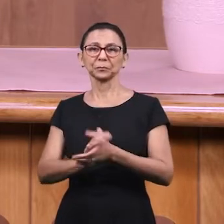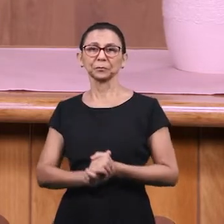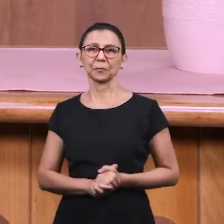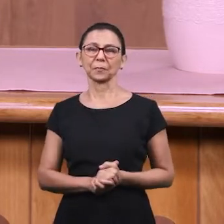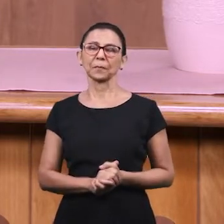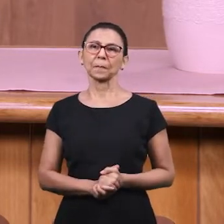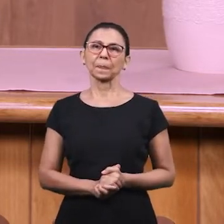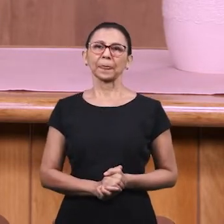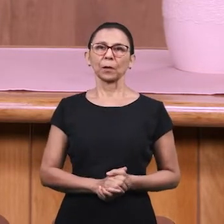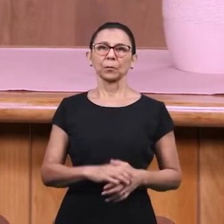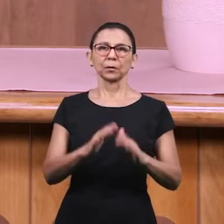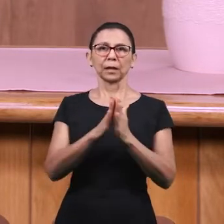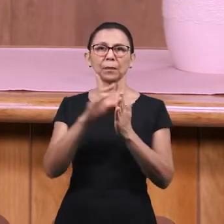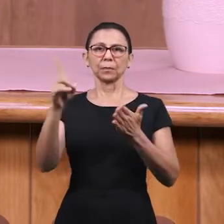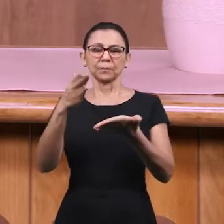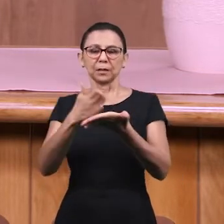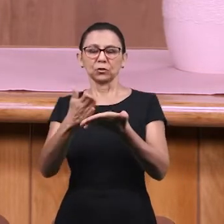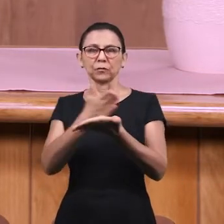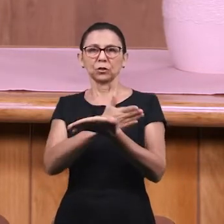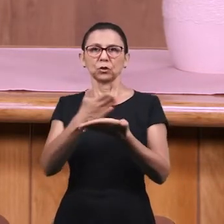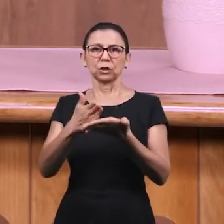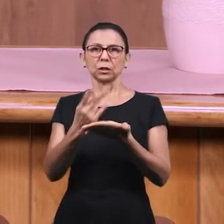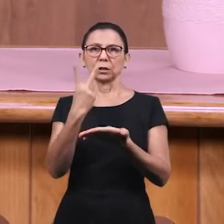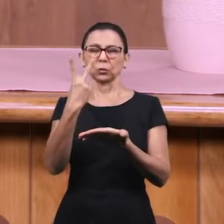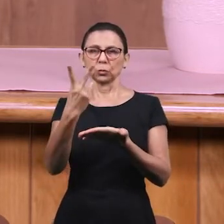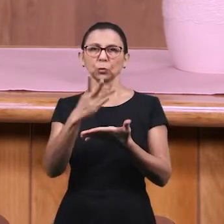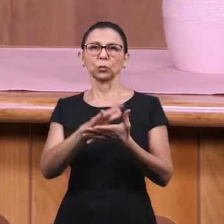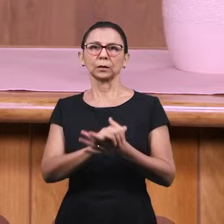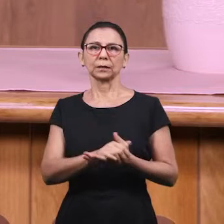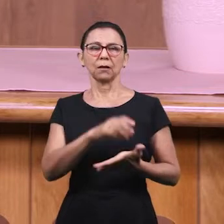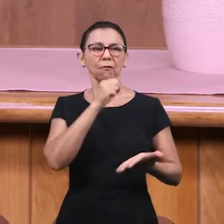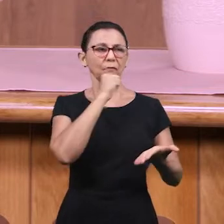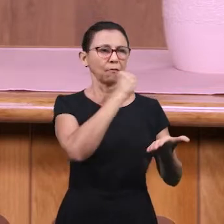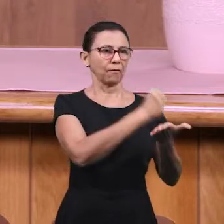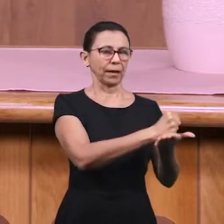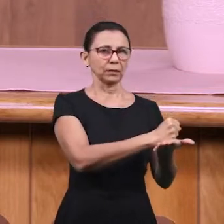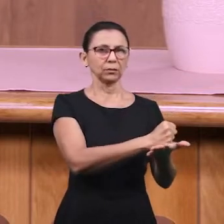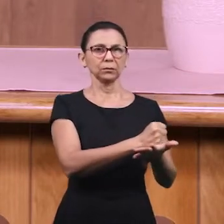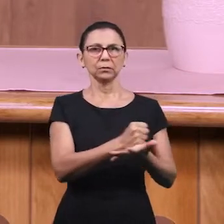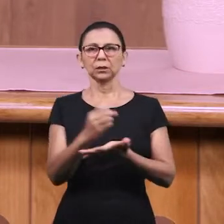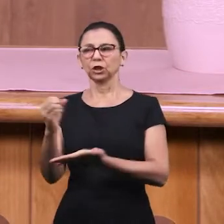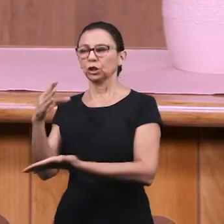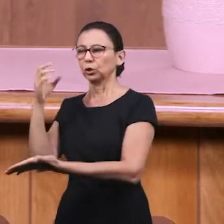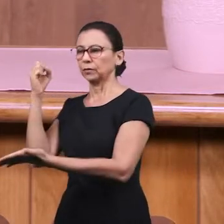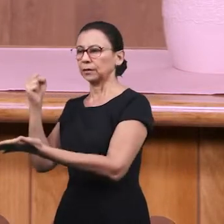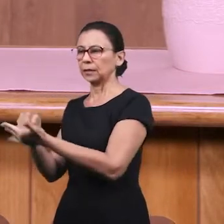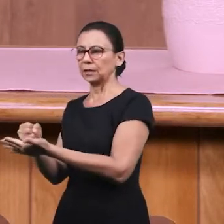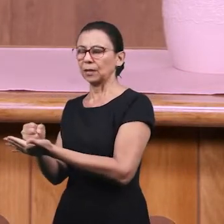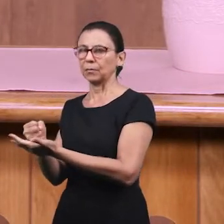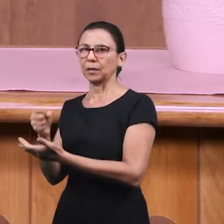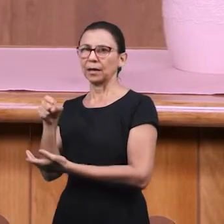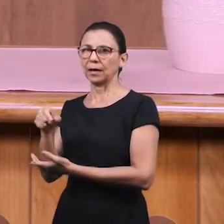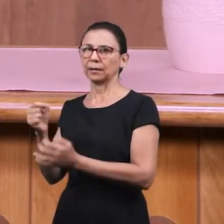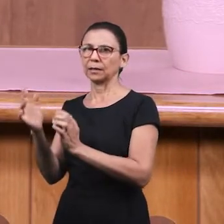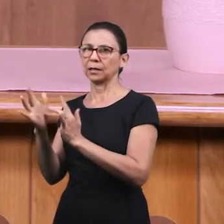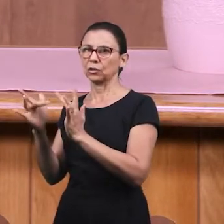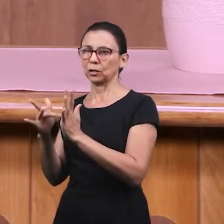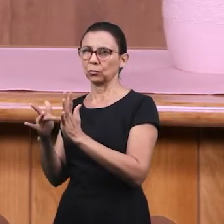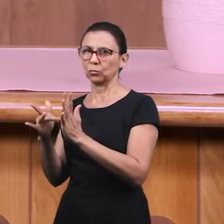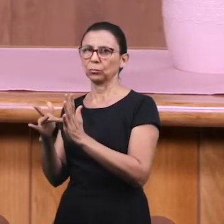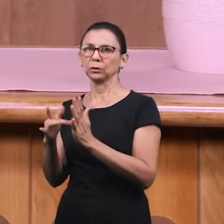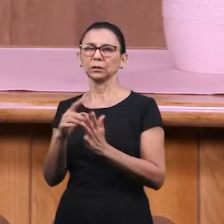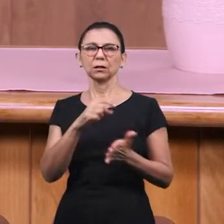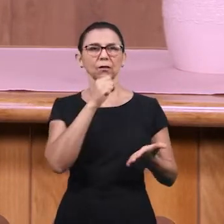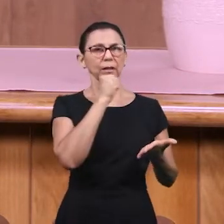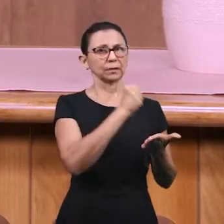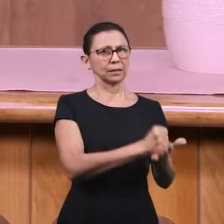тебя Ветхий Завет, прообраз Отца, потом Новый Завет, Иисус пророческий, когда Он несет